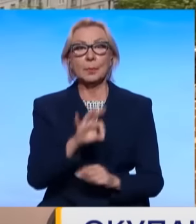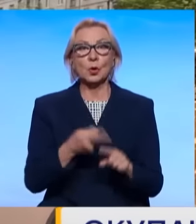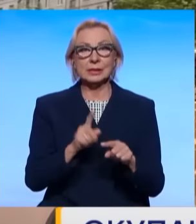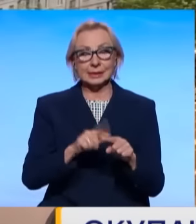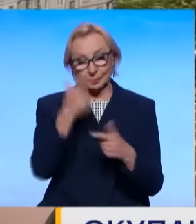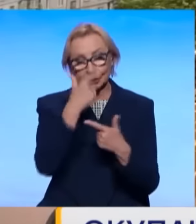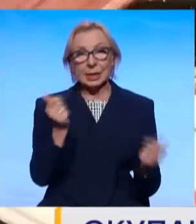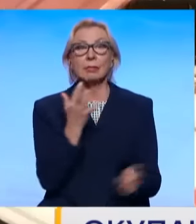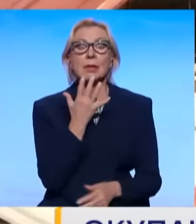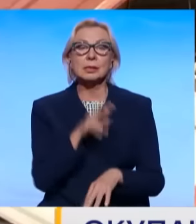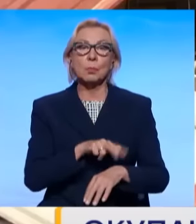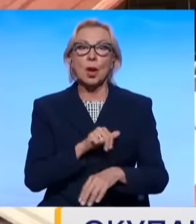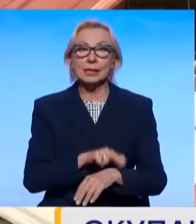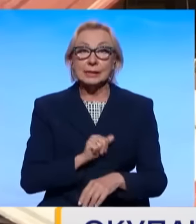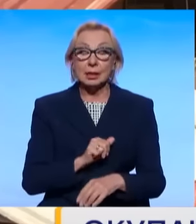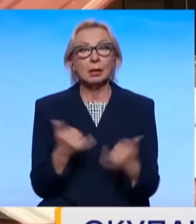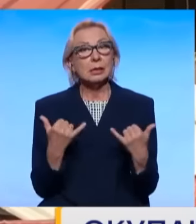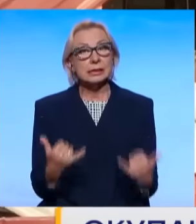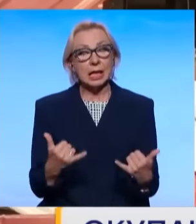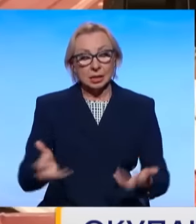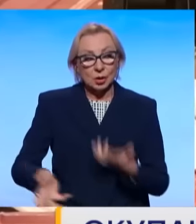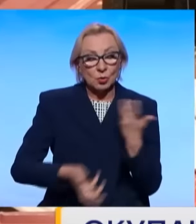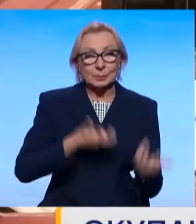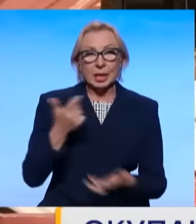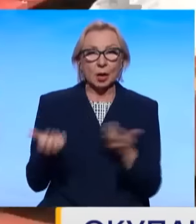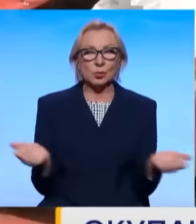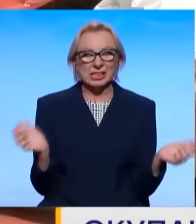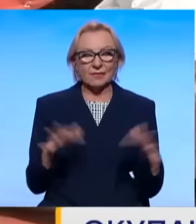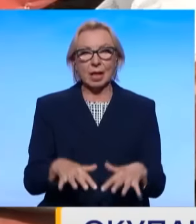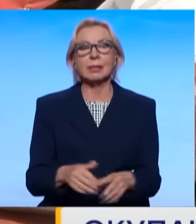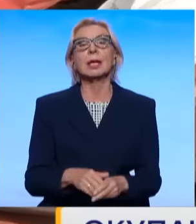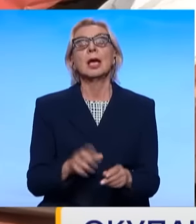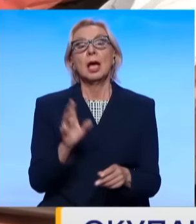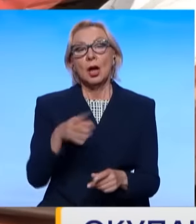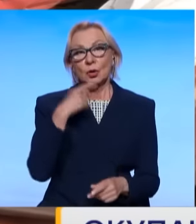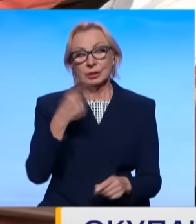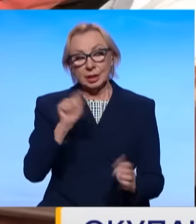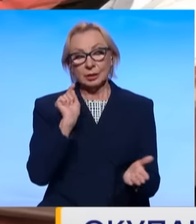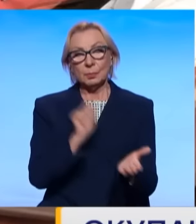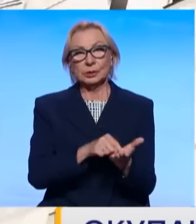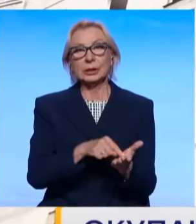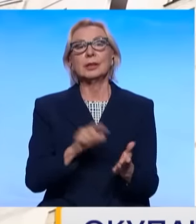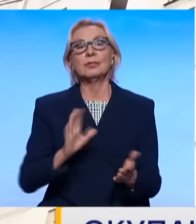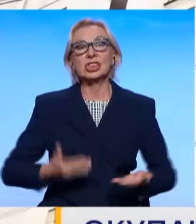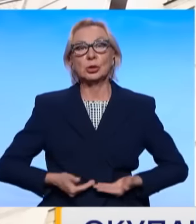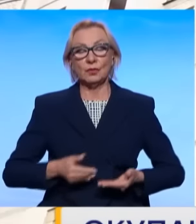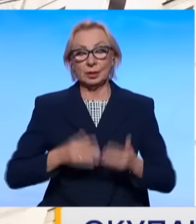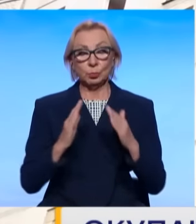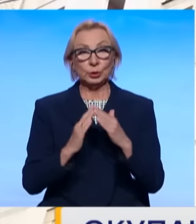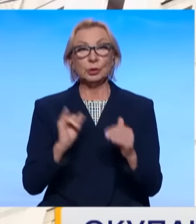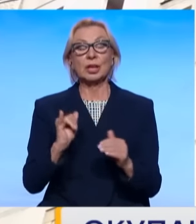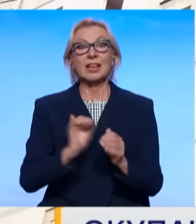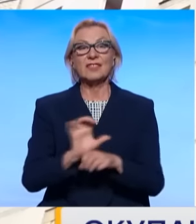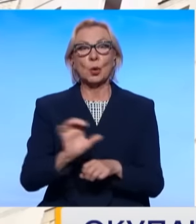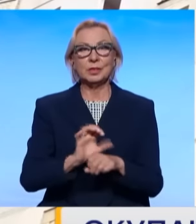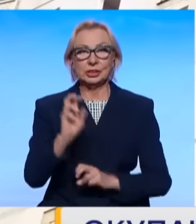повідомляє Нацполіція. Зараз розбирають завали. Росіяни поцілили житловий будинок і виробниче підприємство.